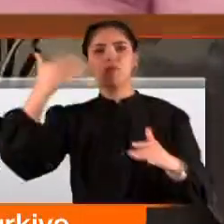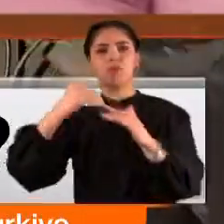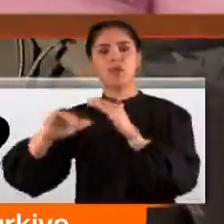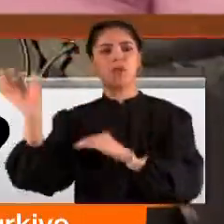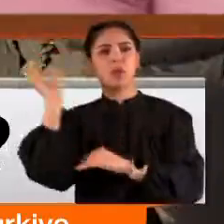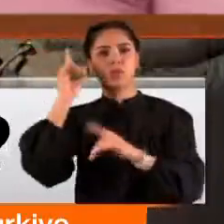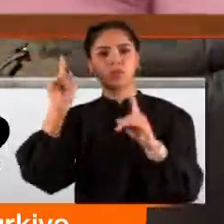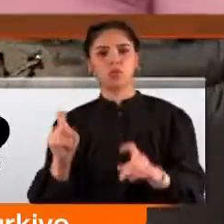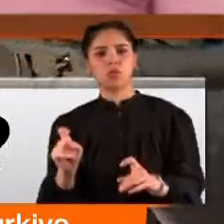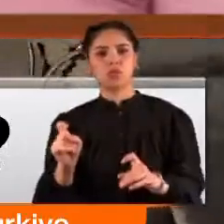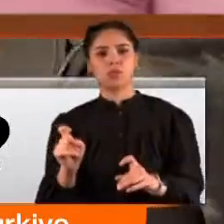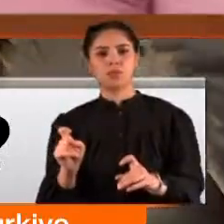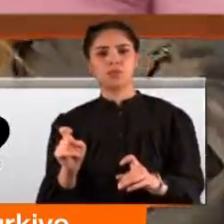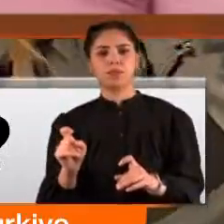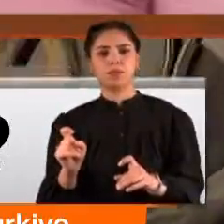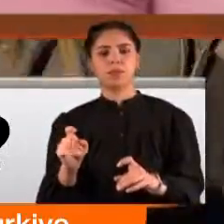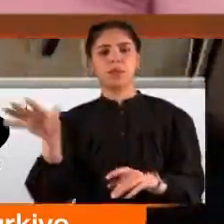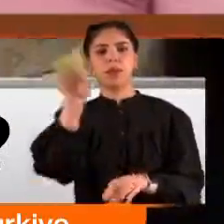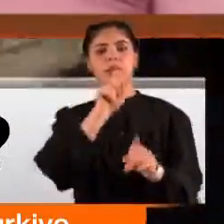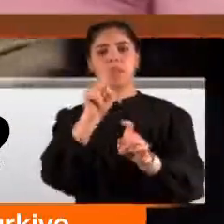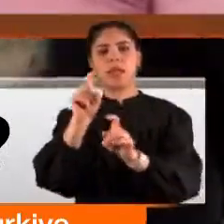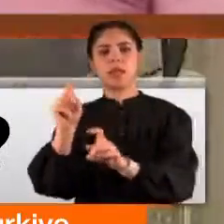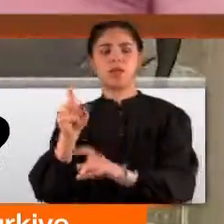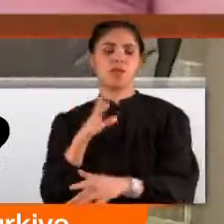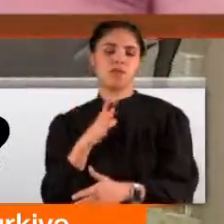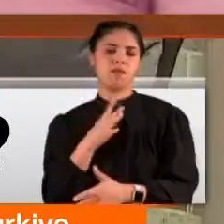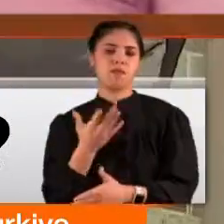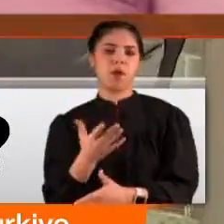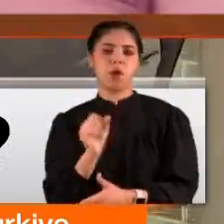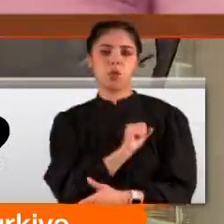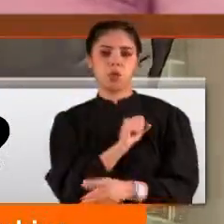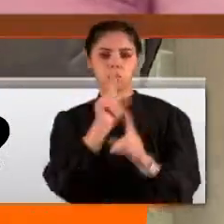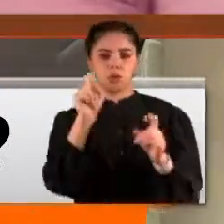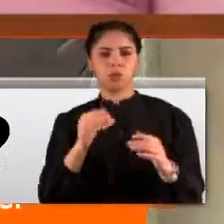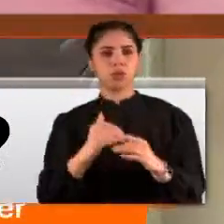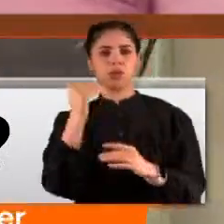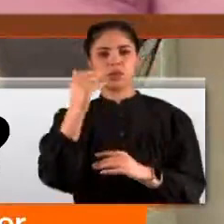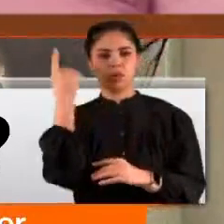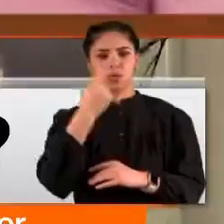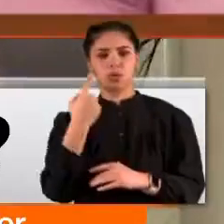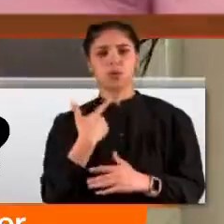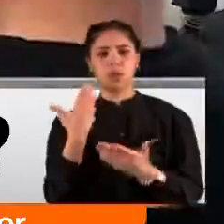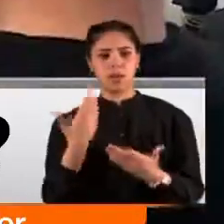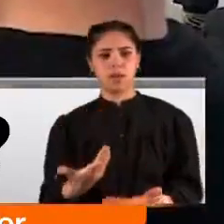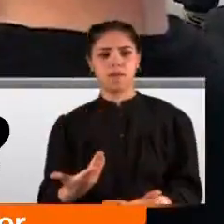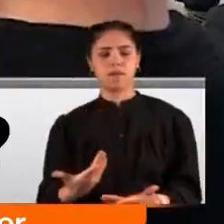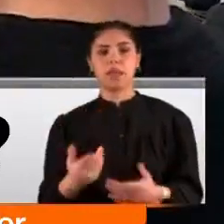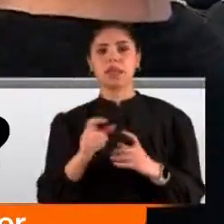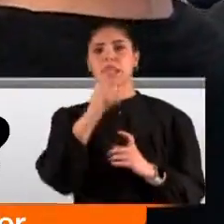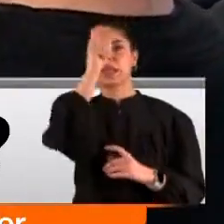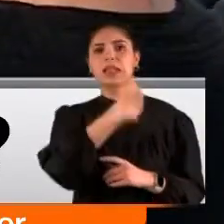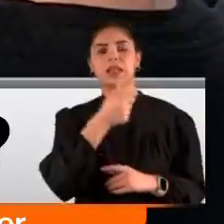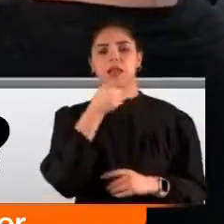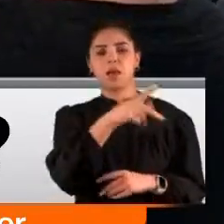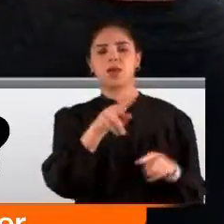atmış diye dilden dile Korkuyor musunuz artık dışarı çıkmaya Evet Sinan